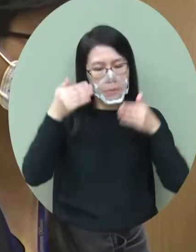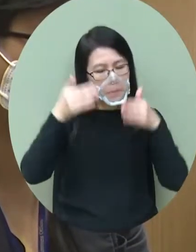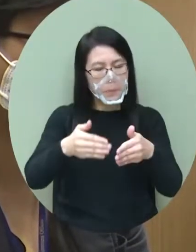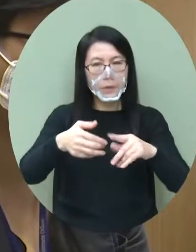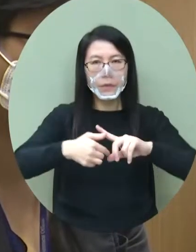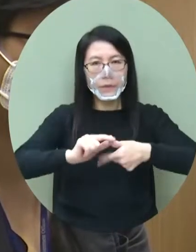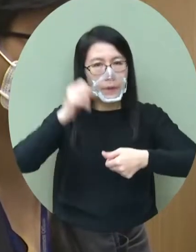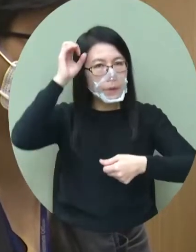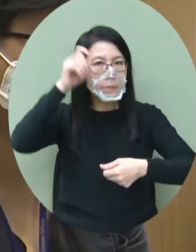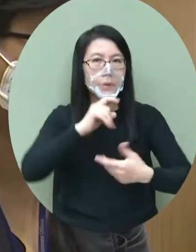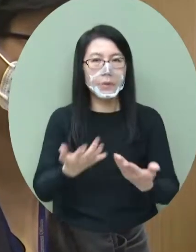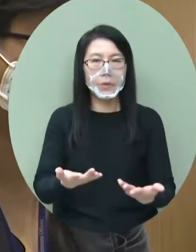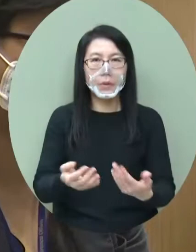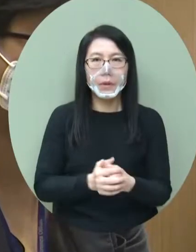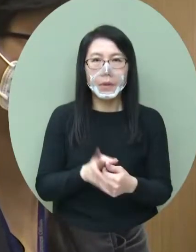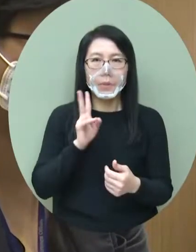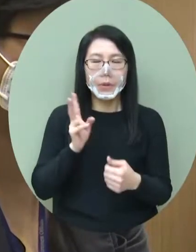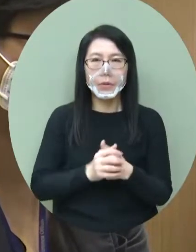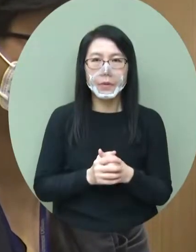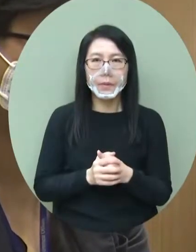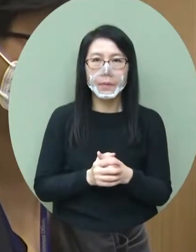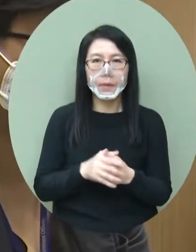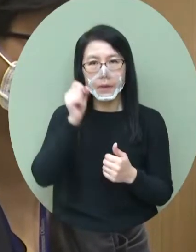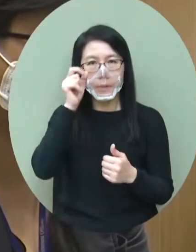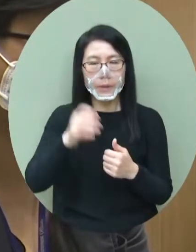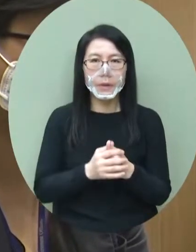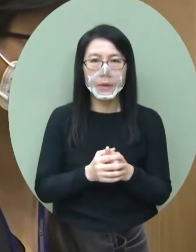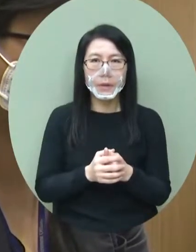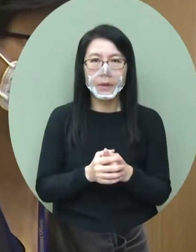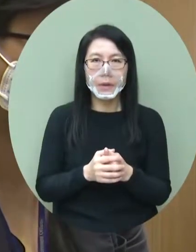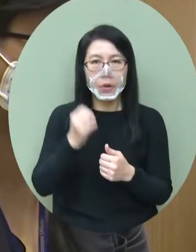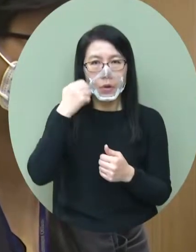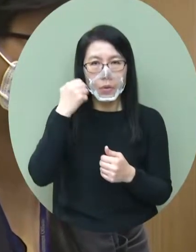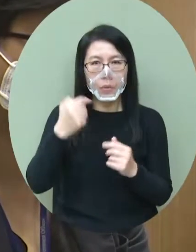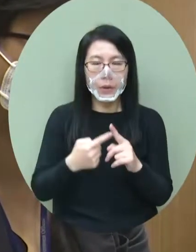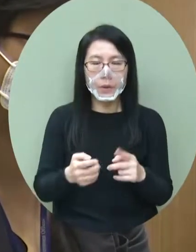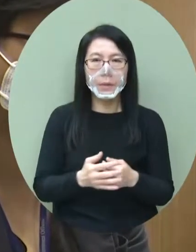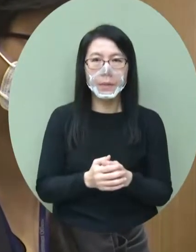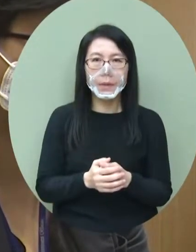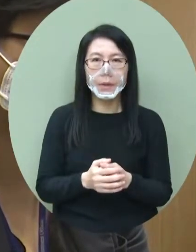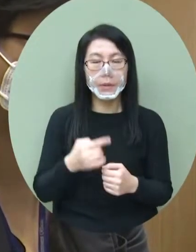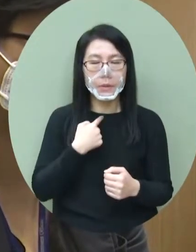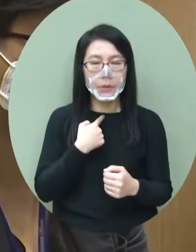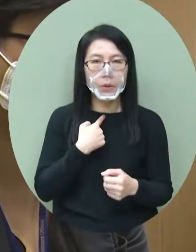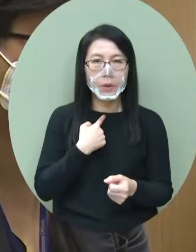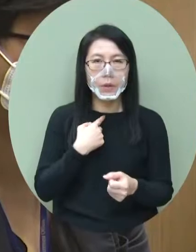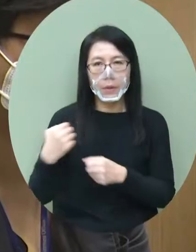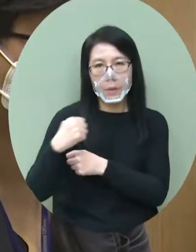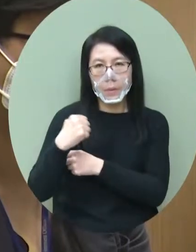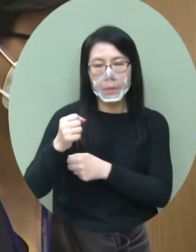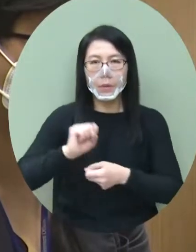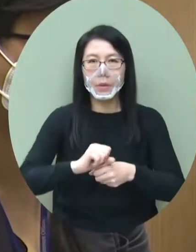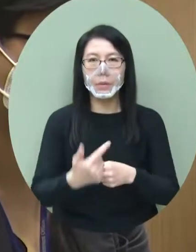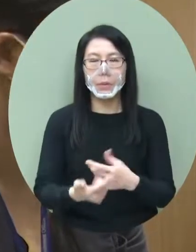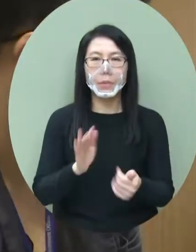府是不是同意他已经就是针对老人在这个就是注射疫苗方面呢会不会更加积